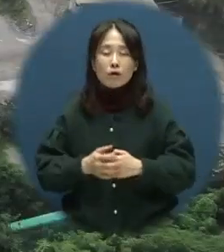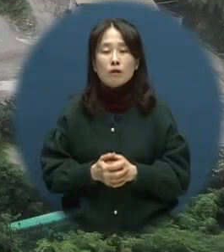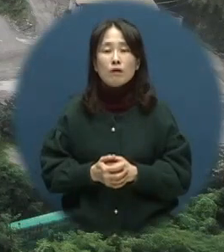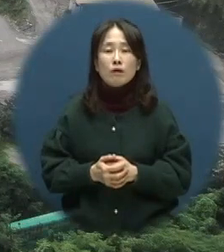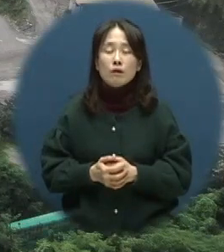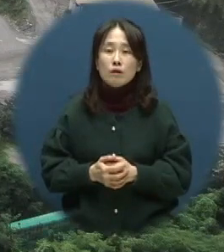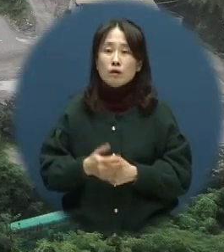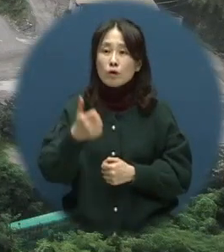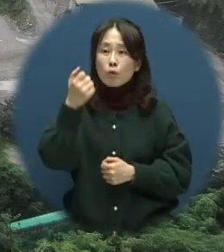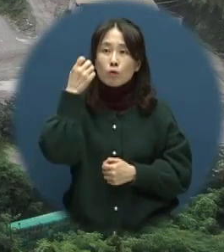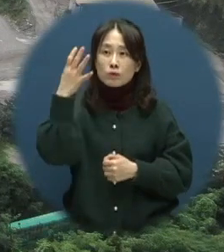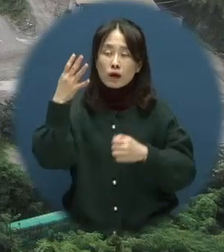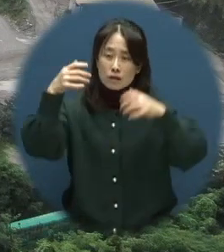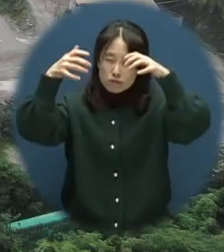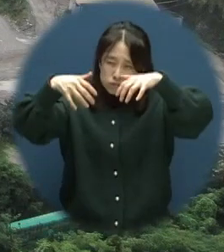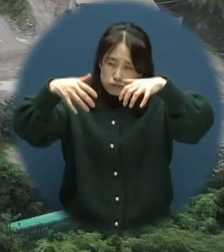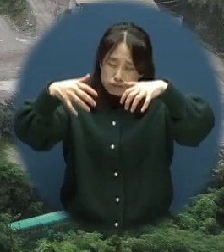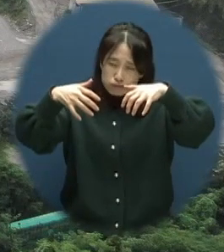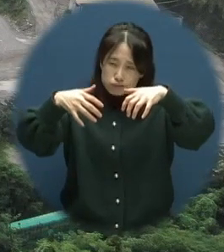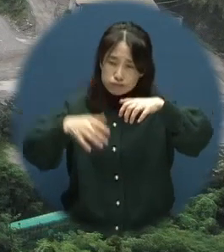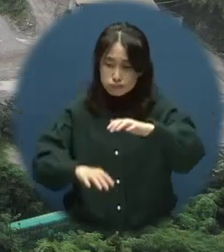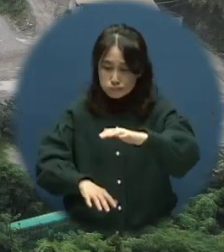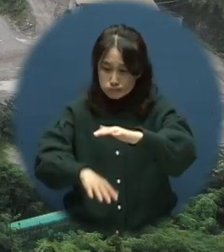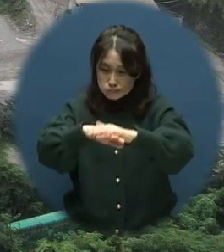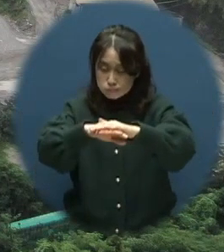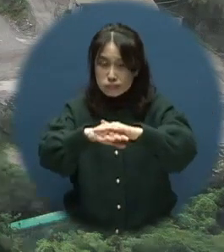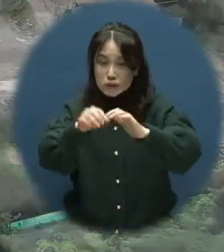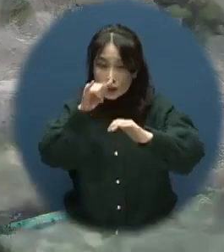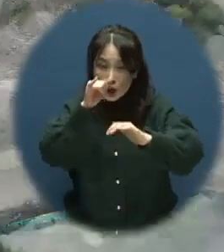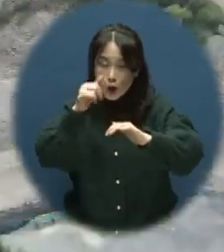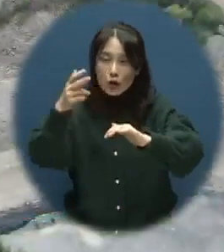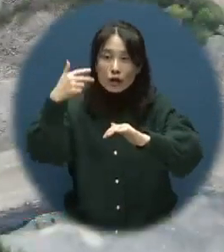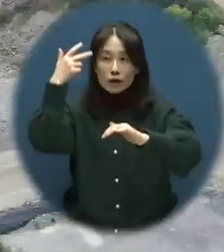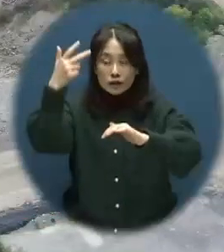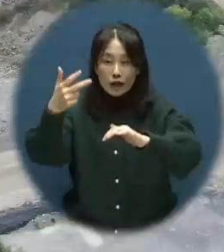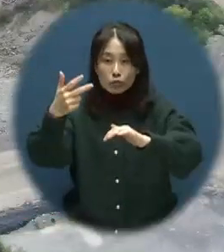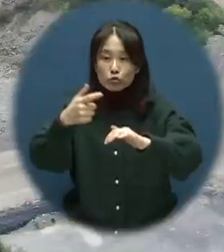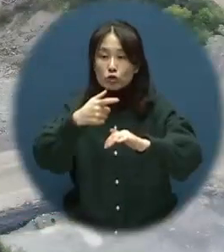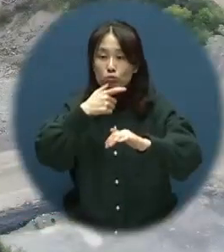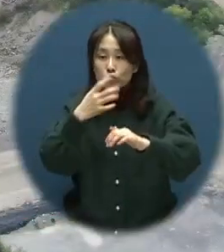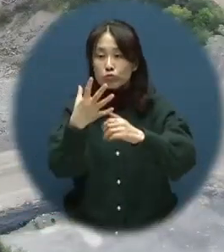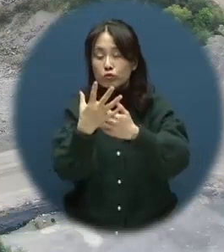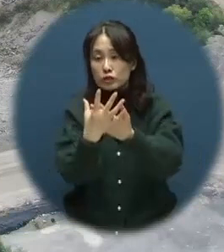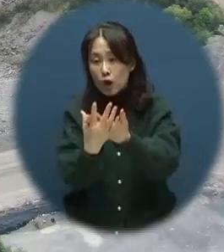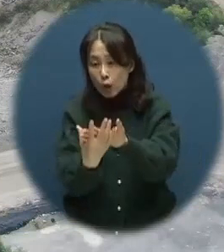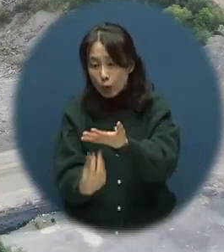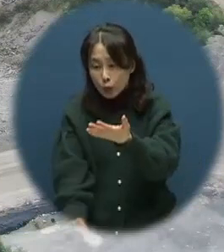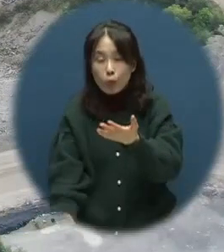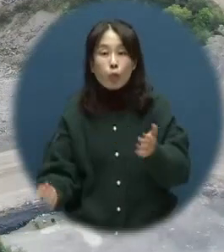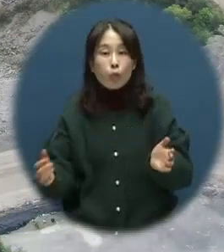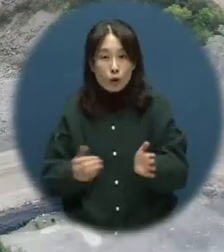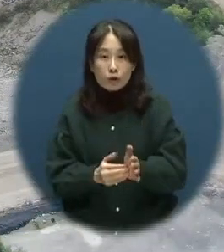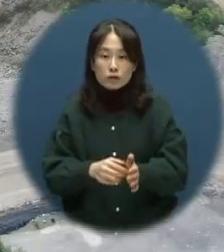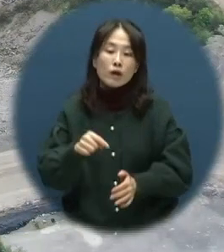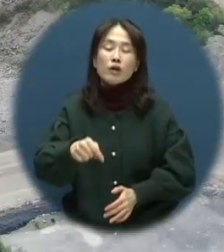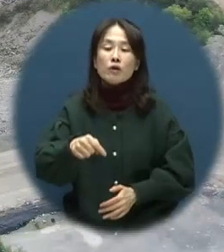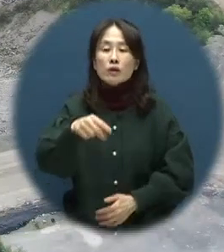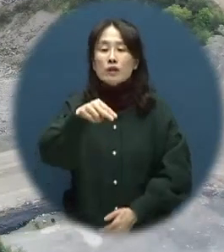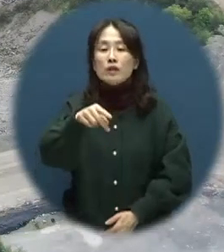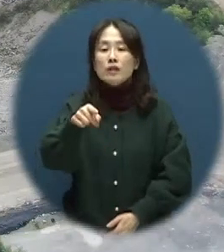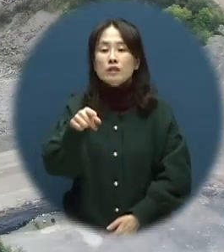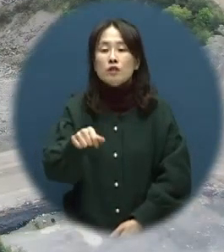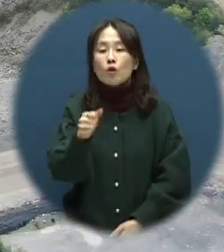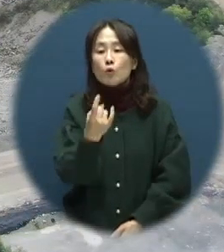54일간에 온 비가 이렇게 웅덩이에 고 있었거든요. 근데 그 다음 주에 그 물이 싹 빠져나갔어요. 그러니까 석회암 동공이기 때문에 예. 석회암